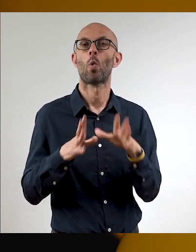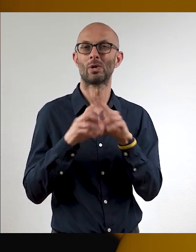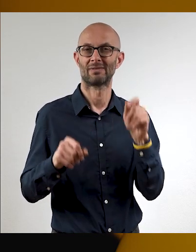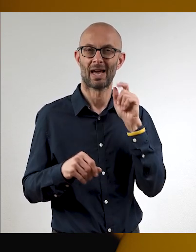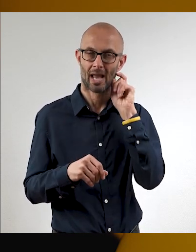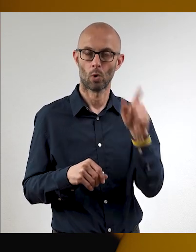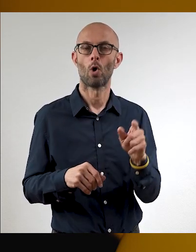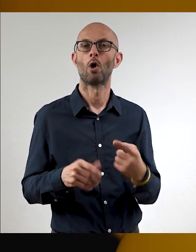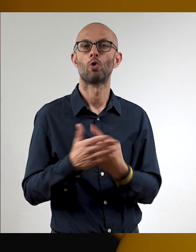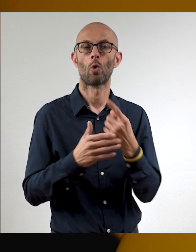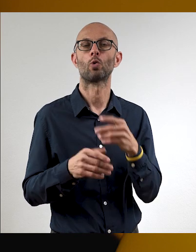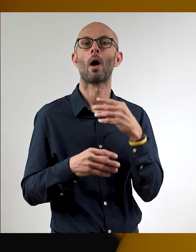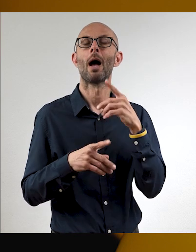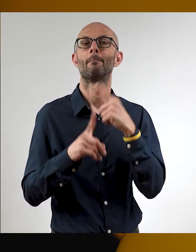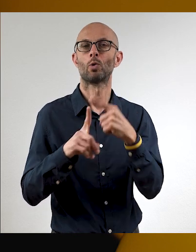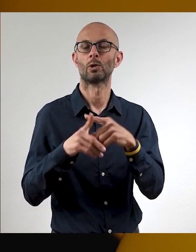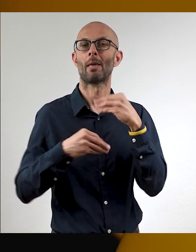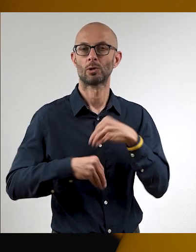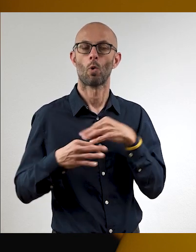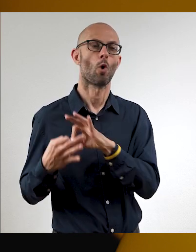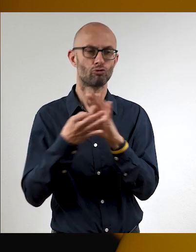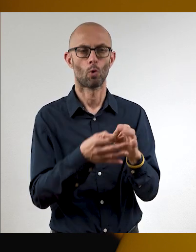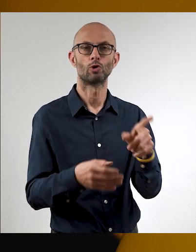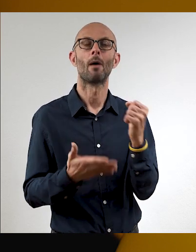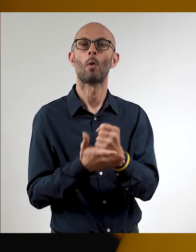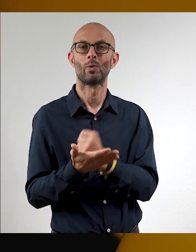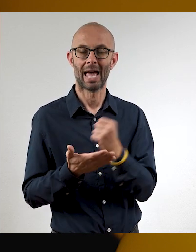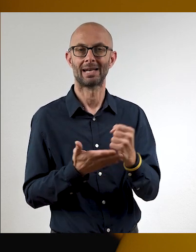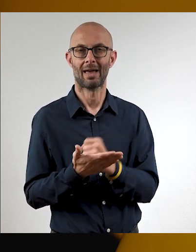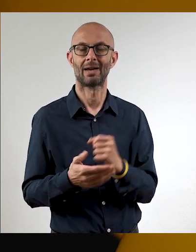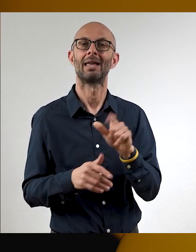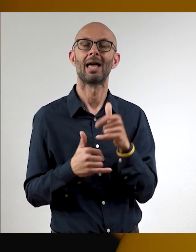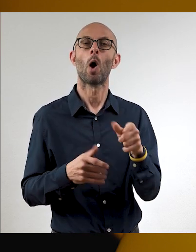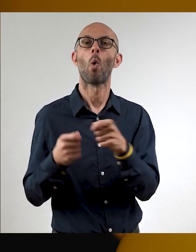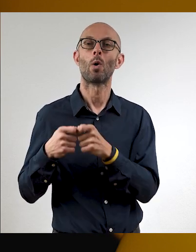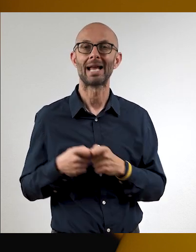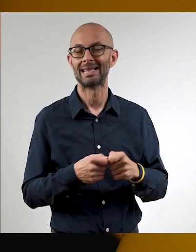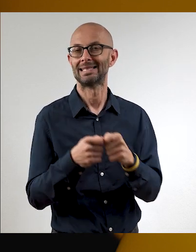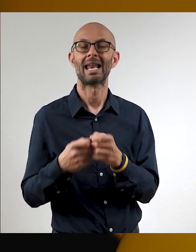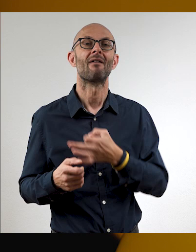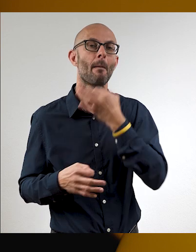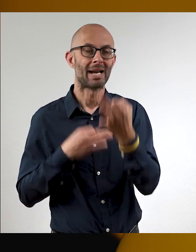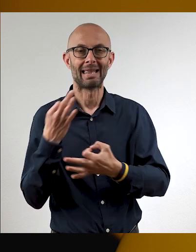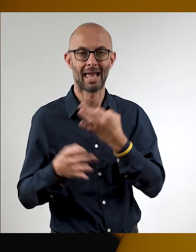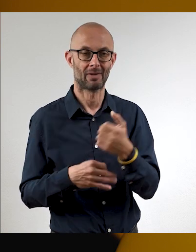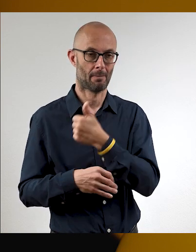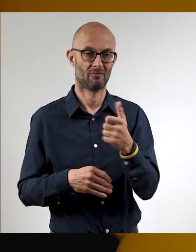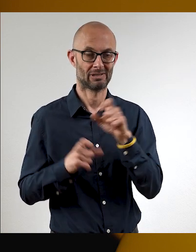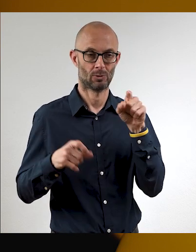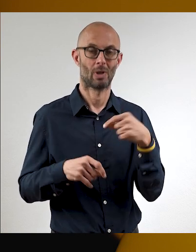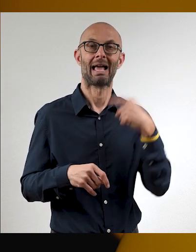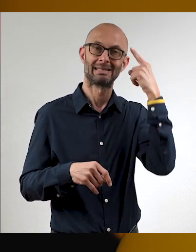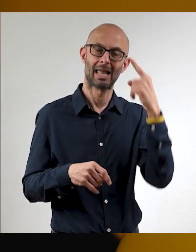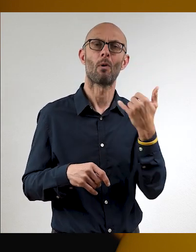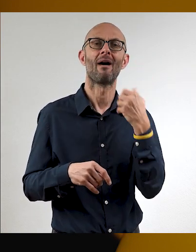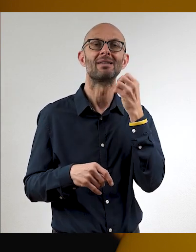soustvarjalko dogodkov pozitivne psihologije ves čas to poudarjava, da organizirava predavanja prvič zato, da znamo